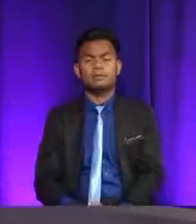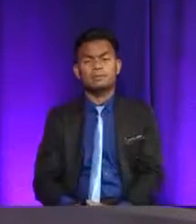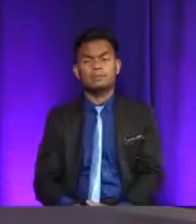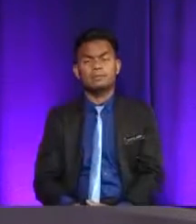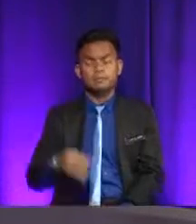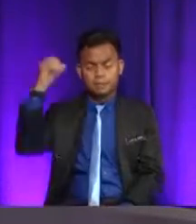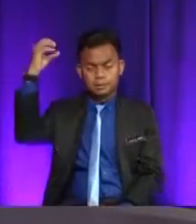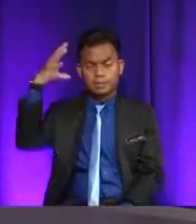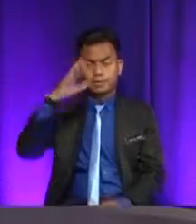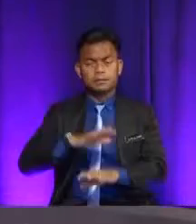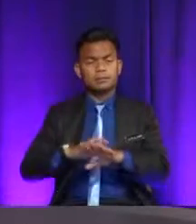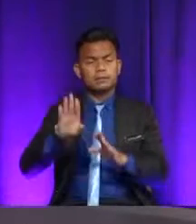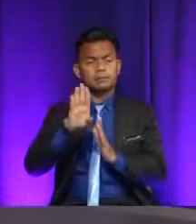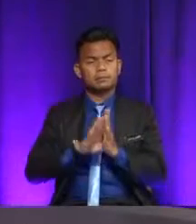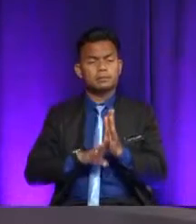Katakanlah